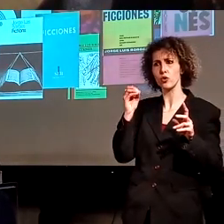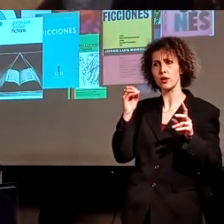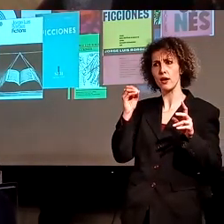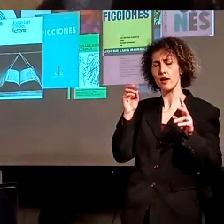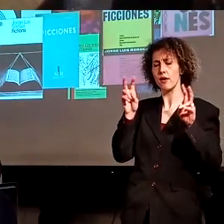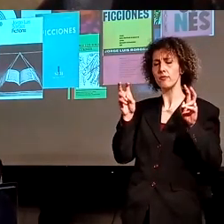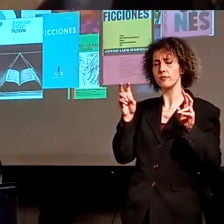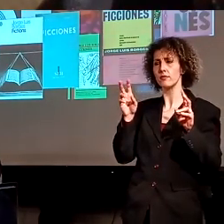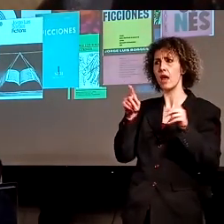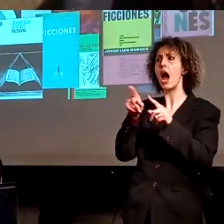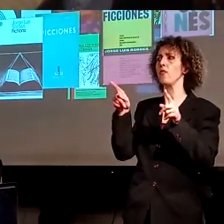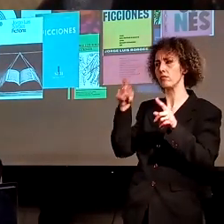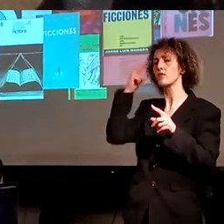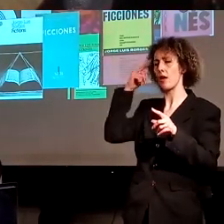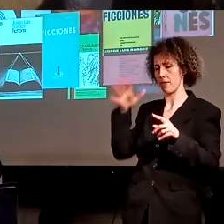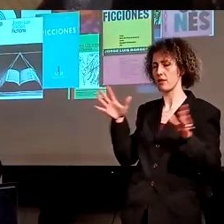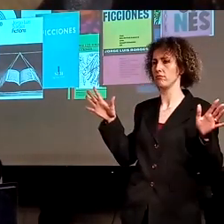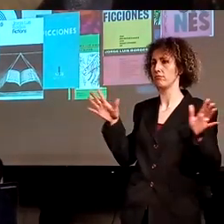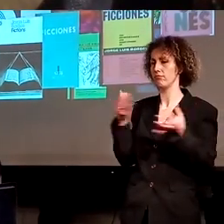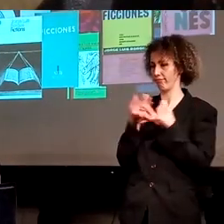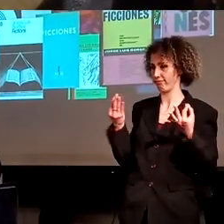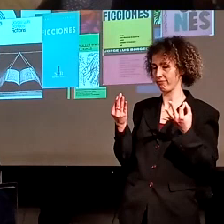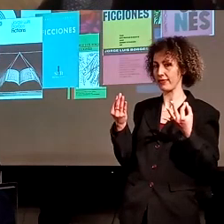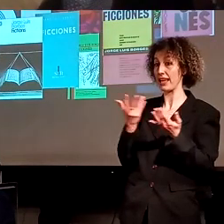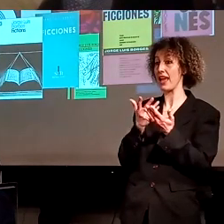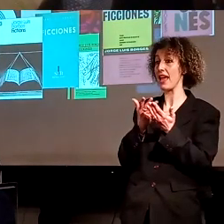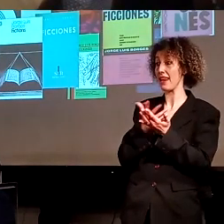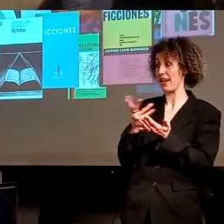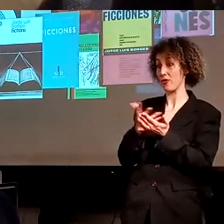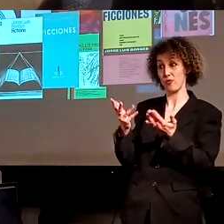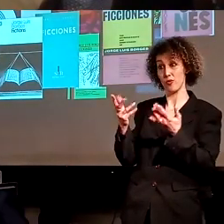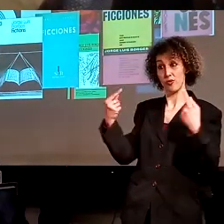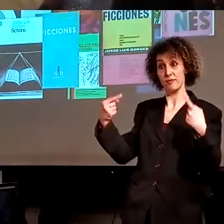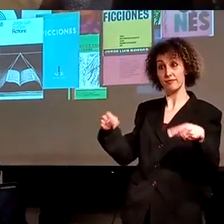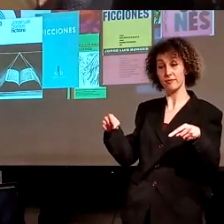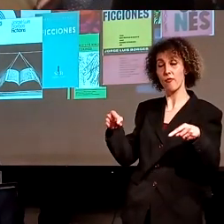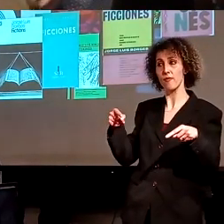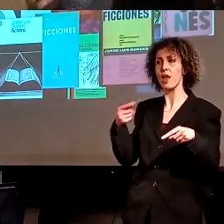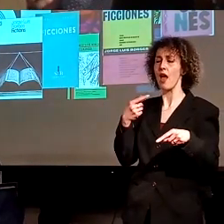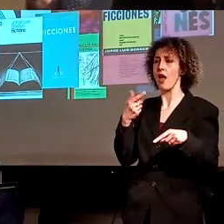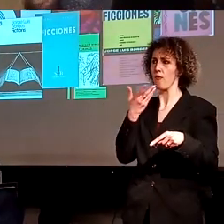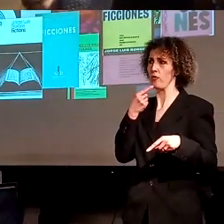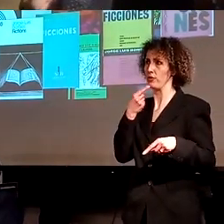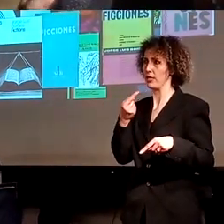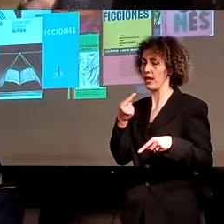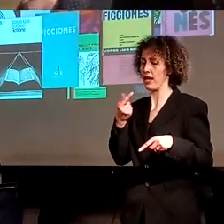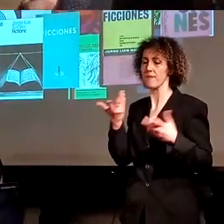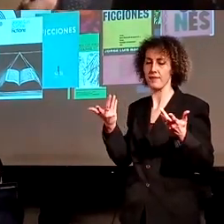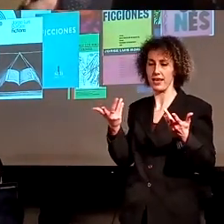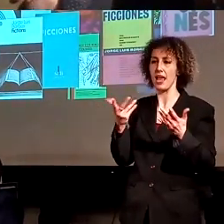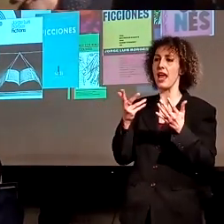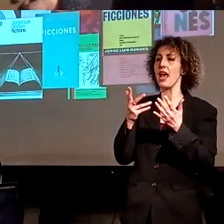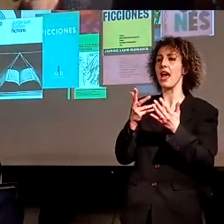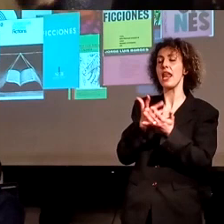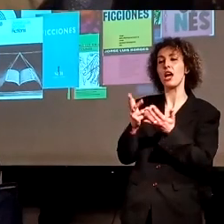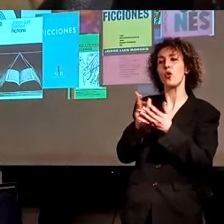tutto va bene ed è su questo racconto volevo dire una cosa è il racconto si chiama funes il